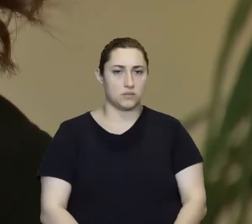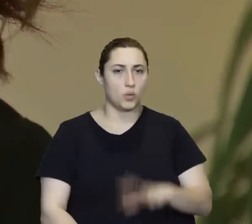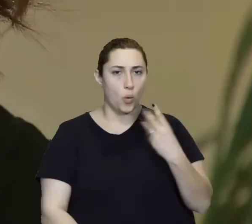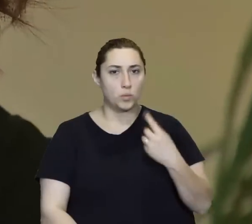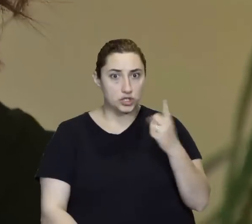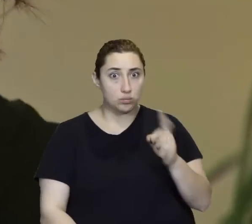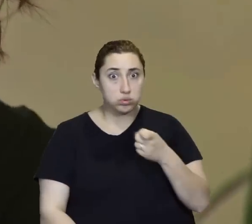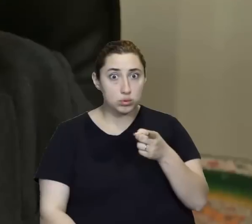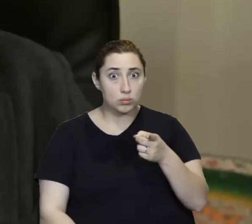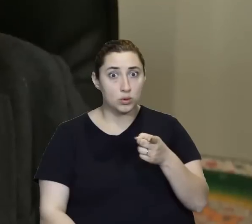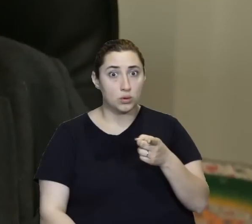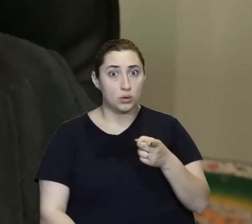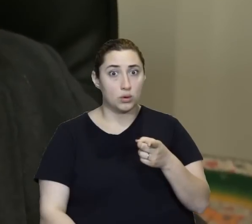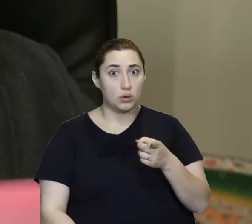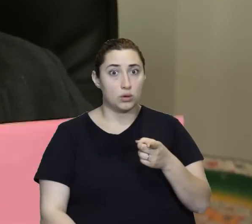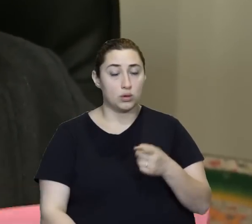Ne oldu peki, bir şey bulabildiniz mi?